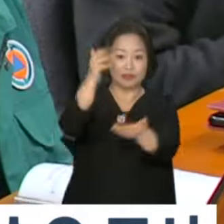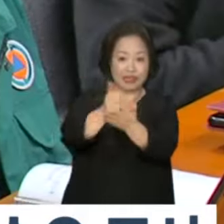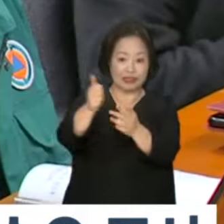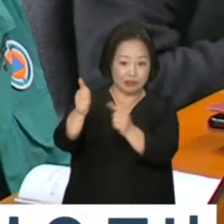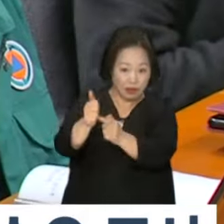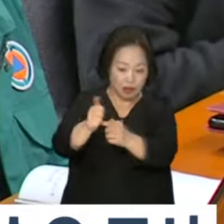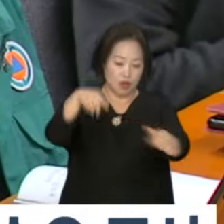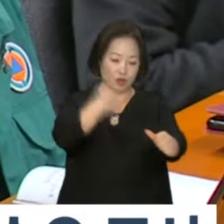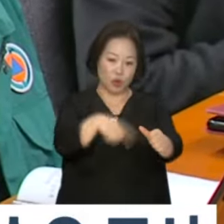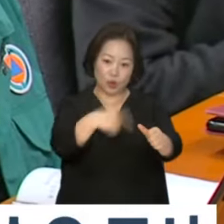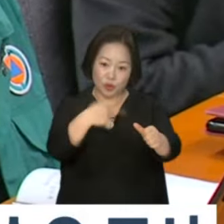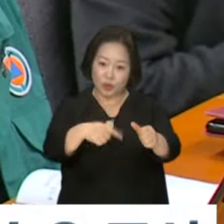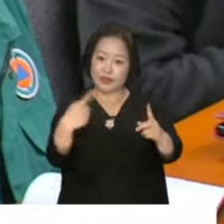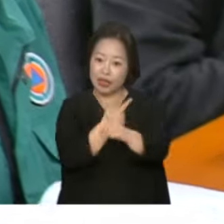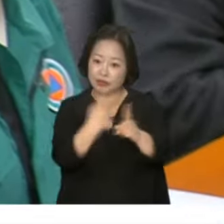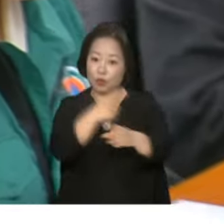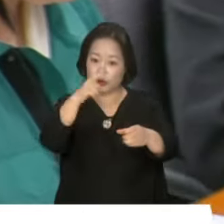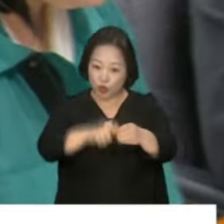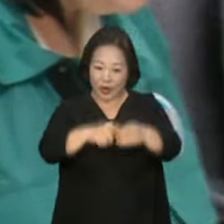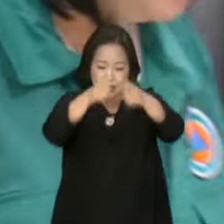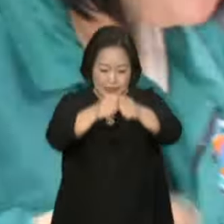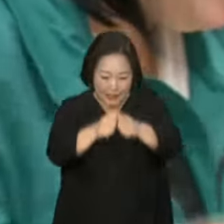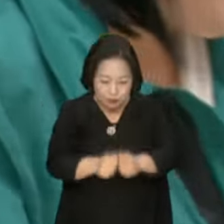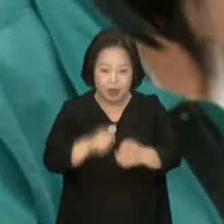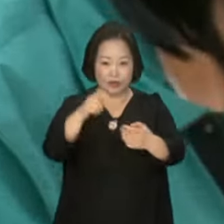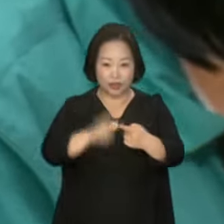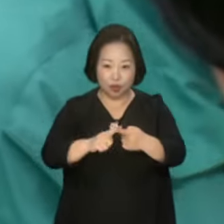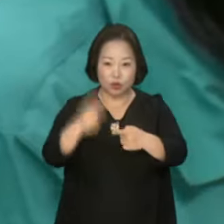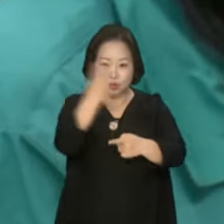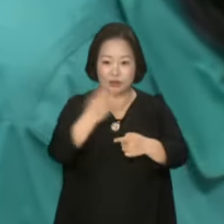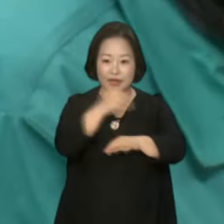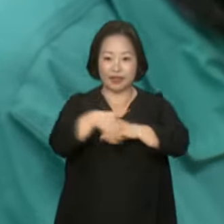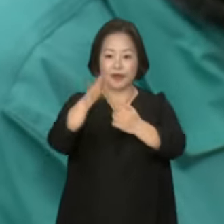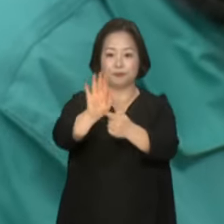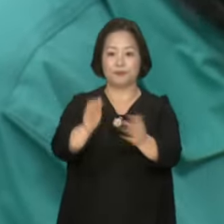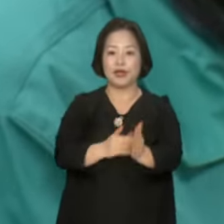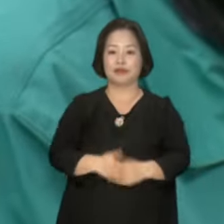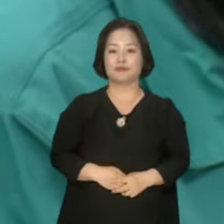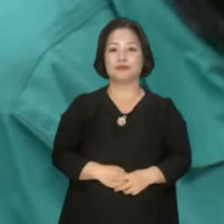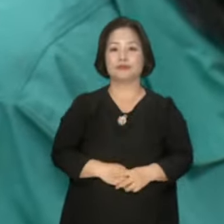여건 개선을 위한 대학별 세부 수요 조사에도 착수하기로 결정했습니다